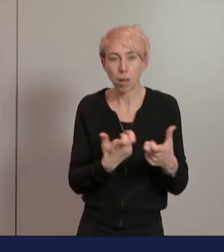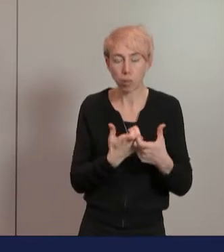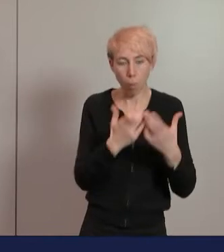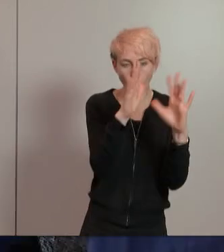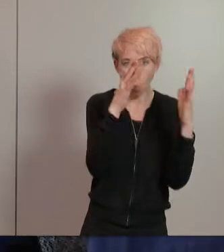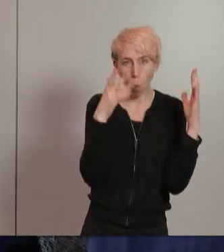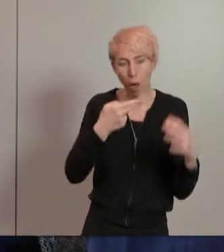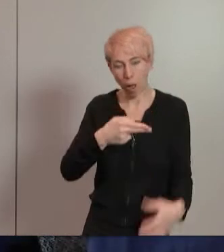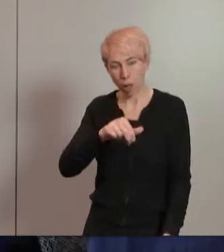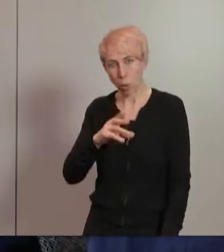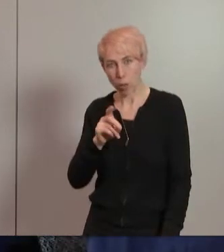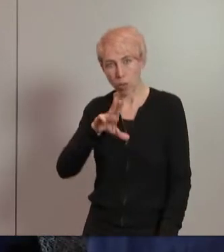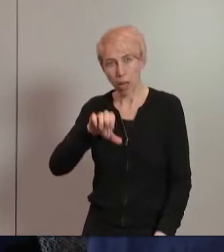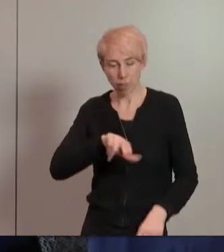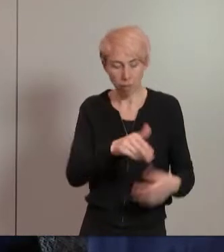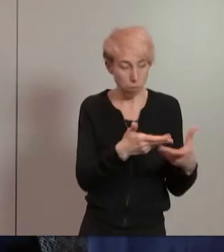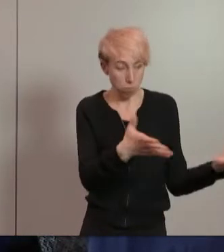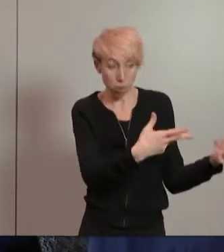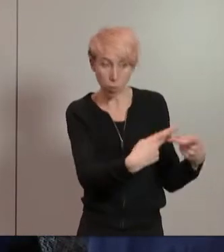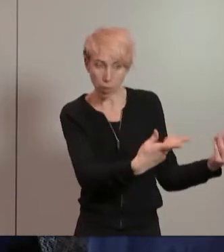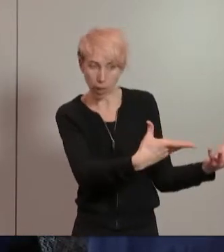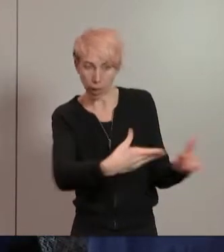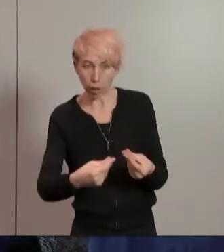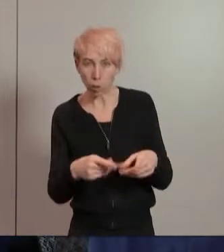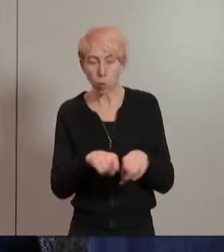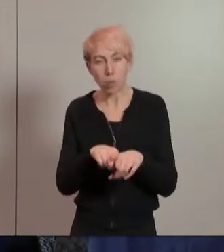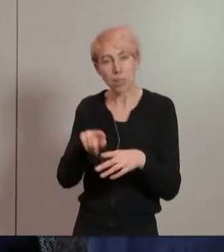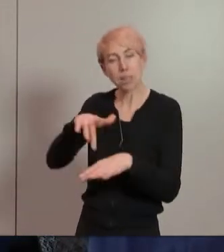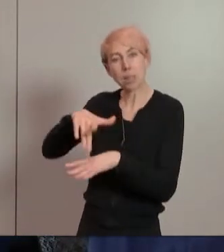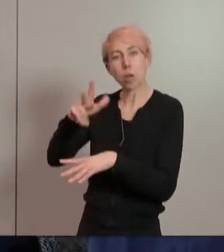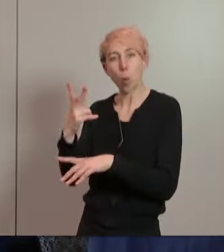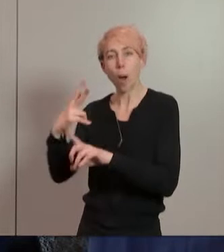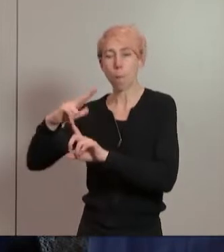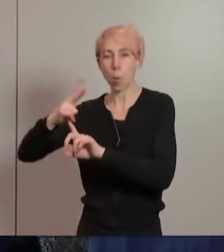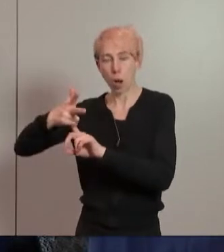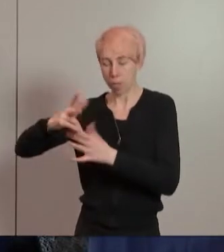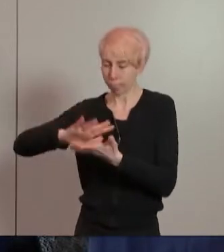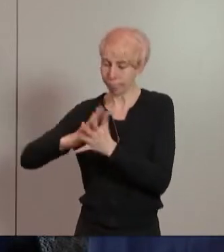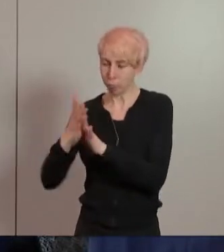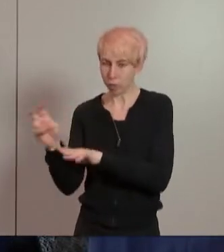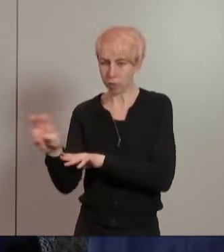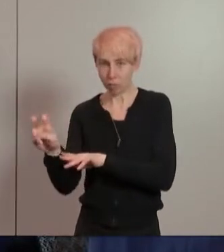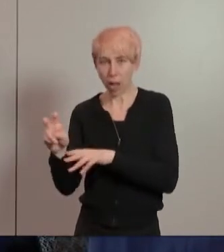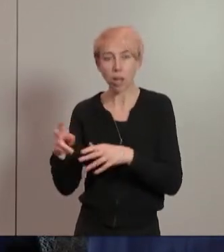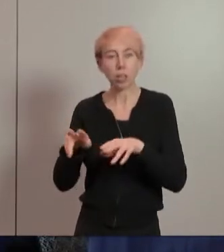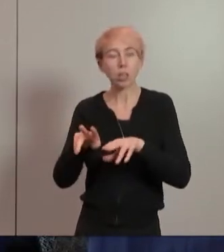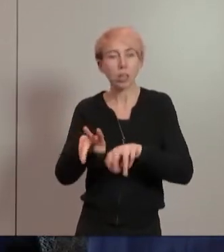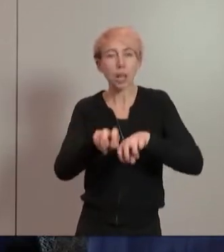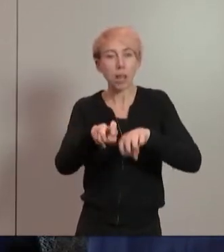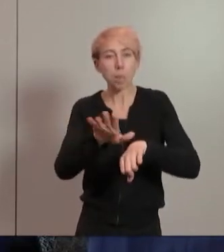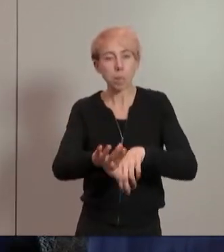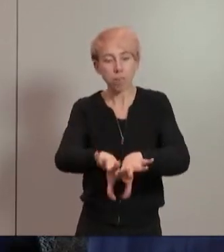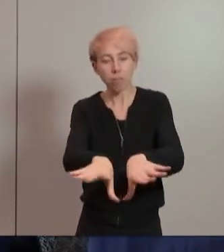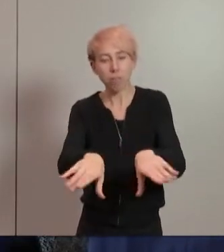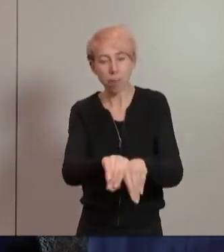public. Le site des Trois Moulins devient un cœur vert avec le transfert des jardins familiaux sur des sols indemnes